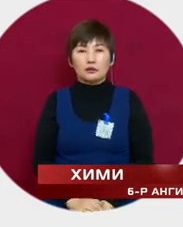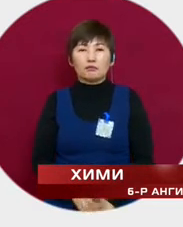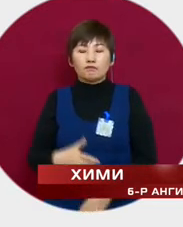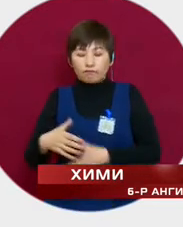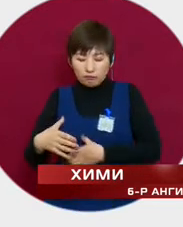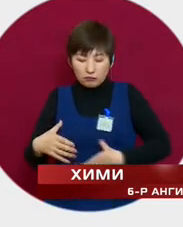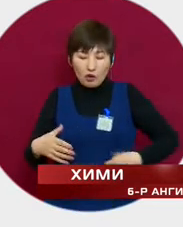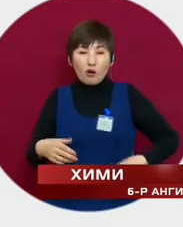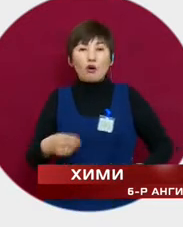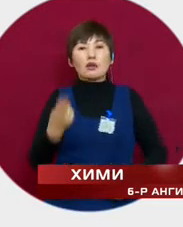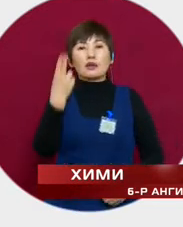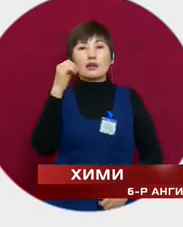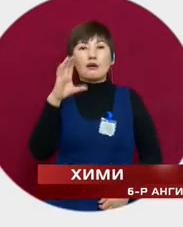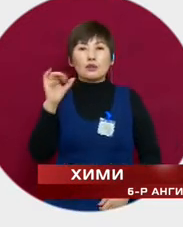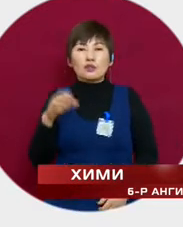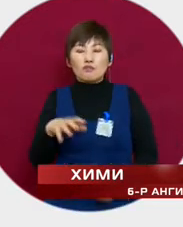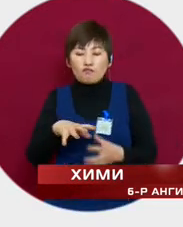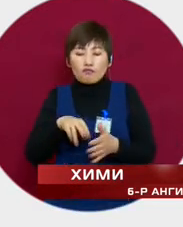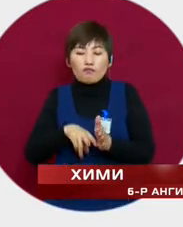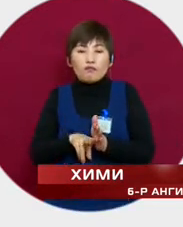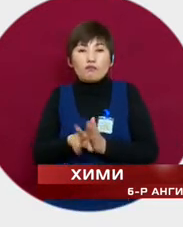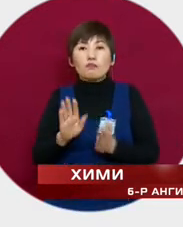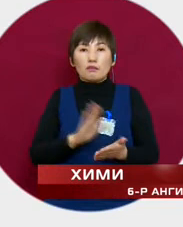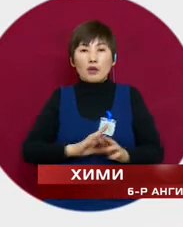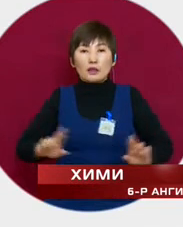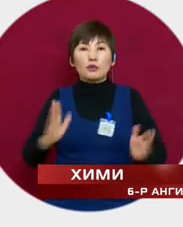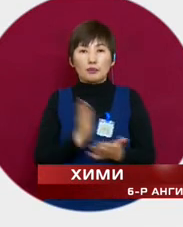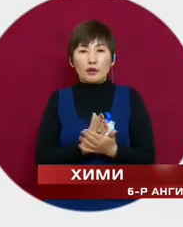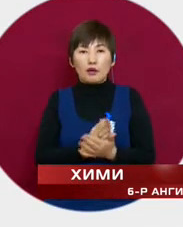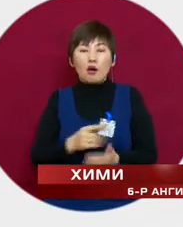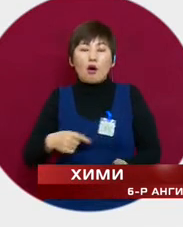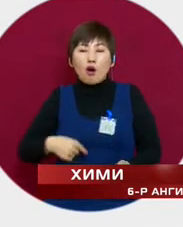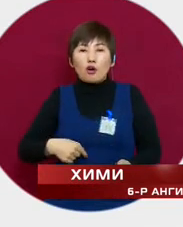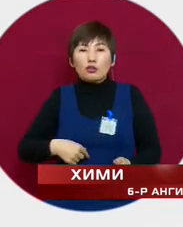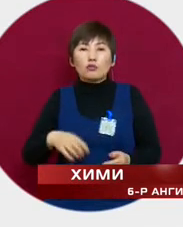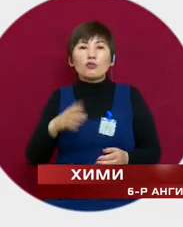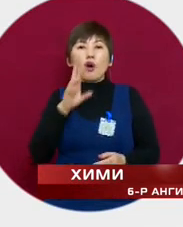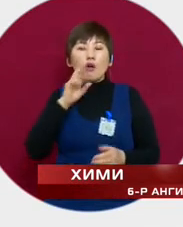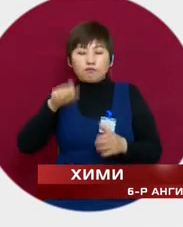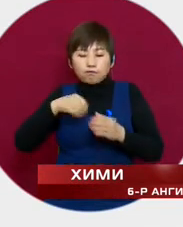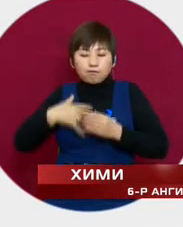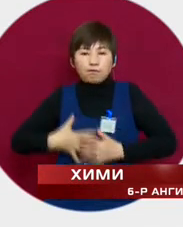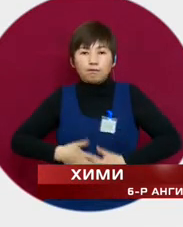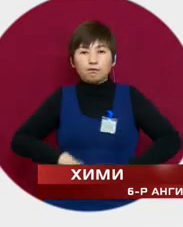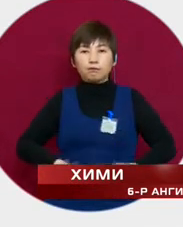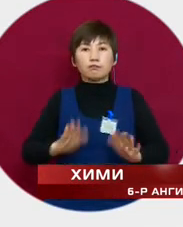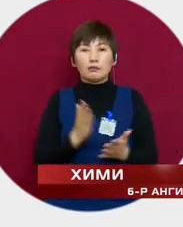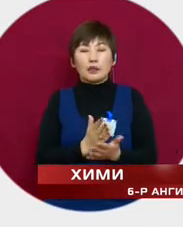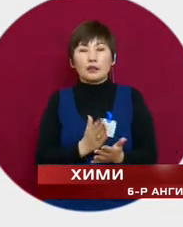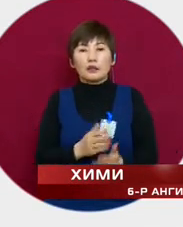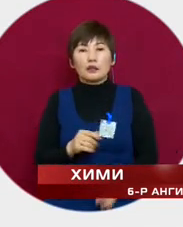Ходоод давсны хүчлийг ялгаруулж байдаг. Энэ хүчлийн оролцоотойгоор ходоод нь хоол боловсруулдаг. Их хэмжээний давсны